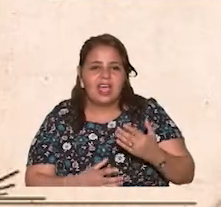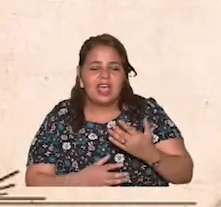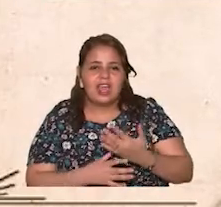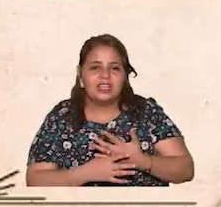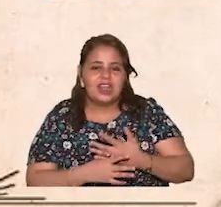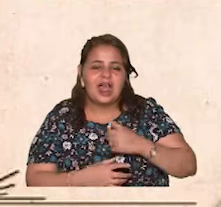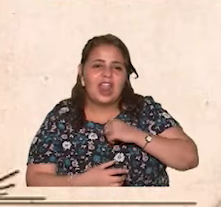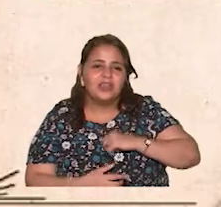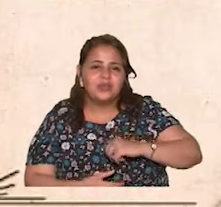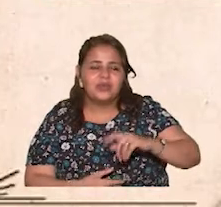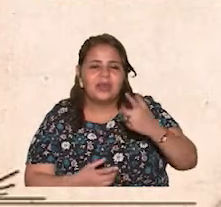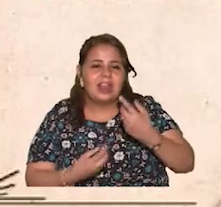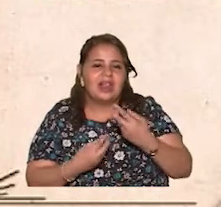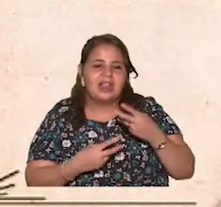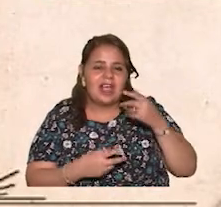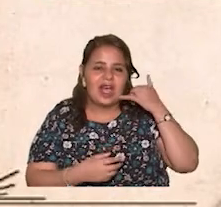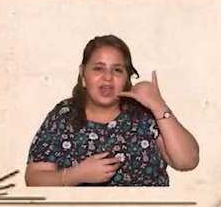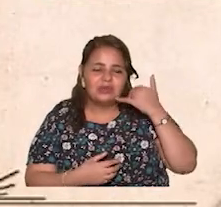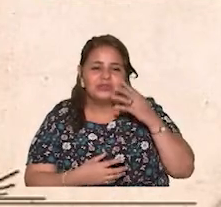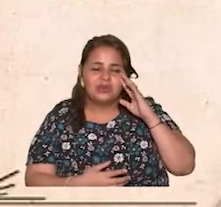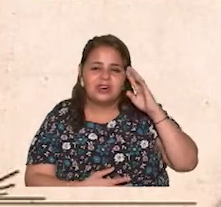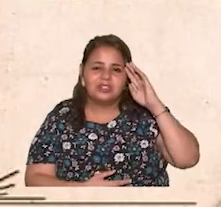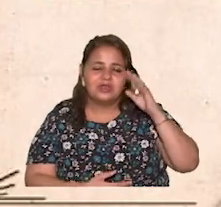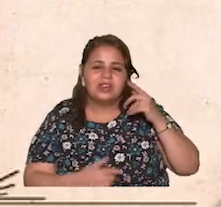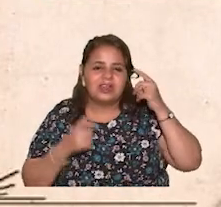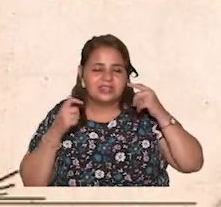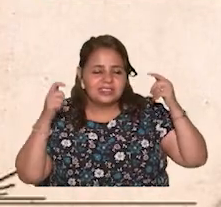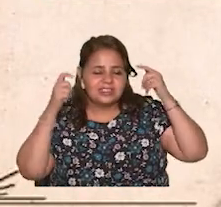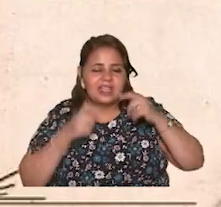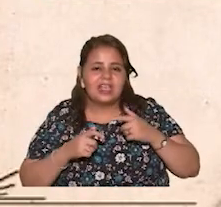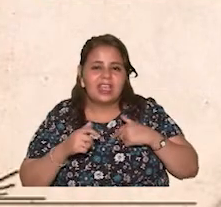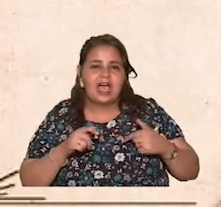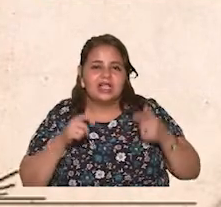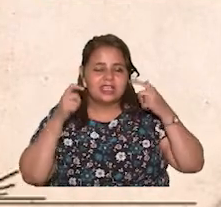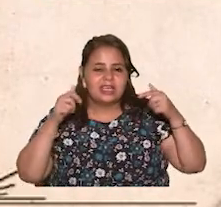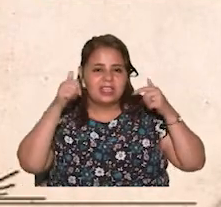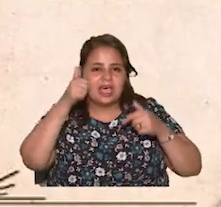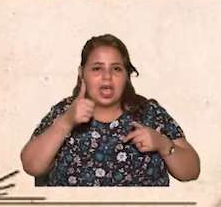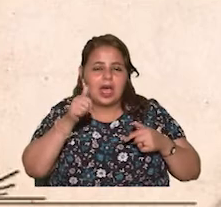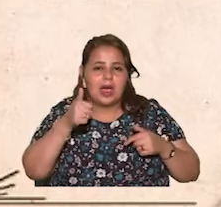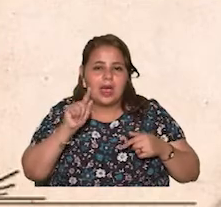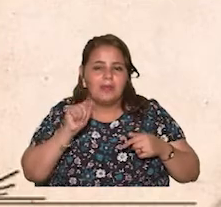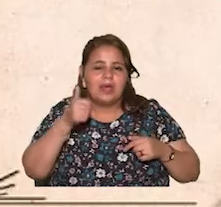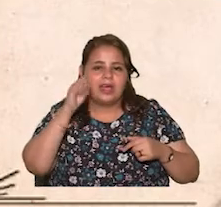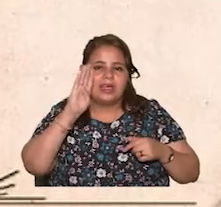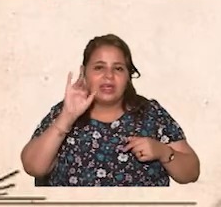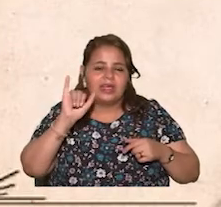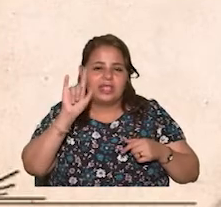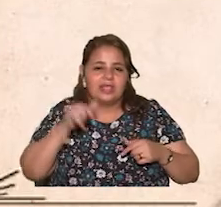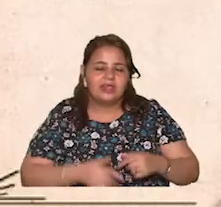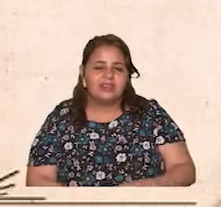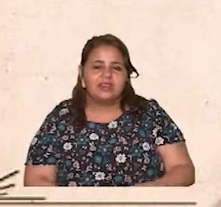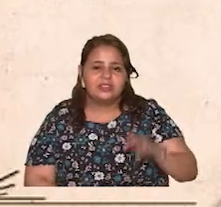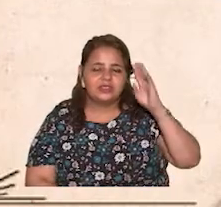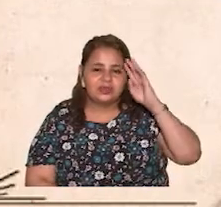دايما بتستجيب لدعواتنا لنيافتك. شكر جزيل لنيافة الحبر الجليل الأنبا بكير أسقف الدول الإسكندنافية. شكرا جزيلا